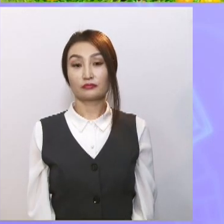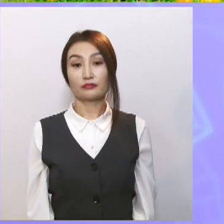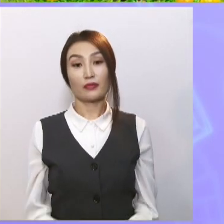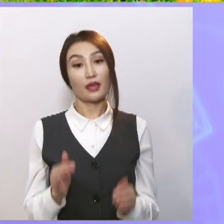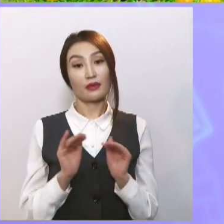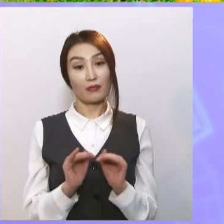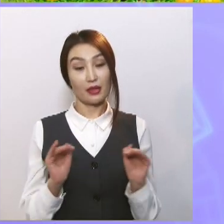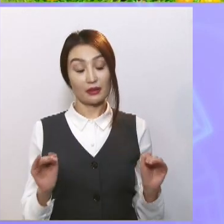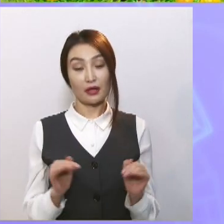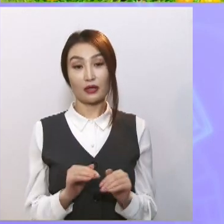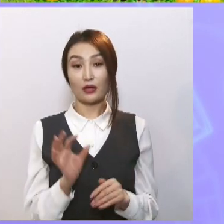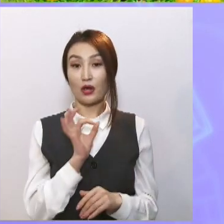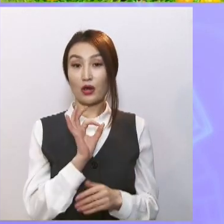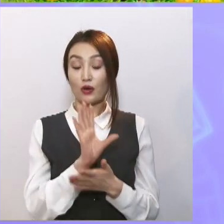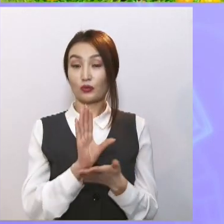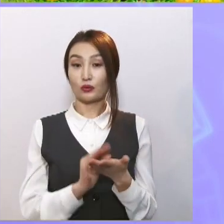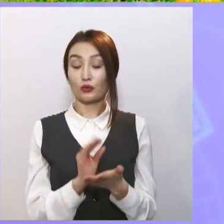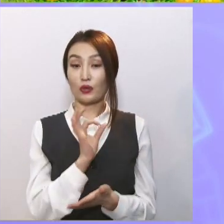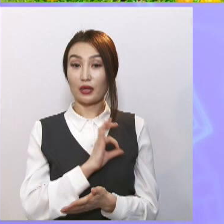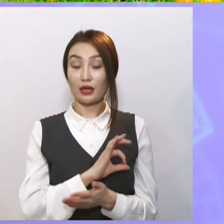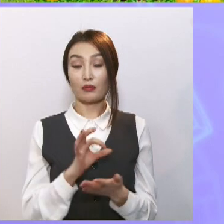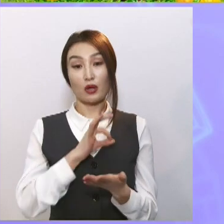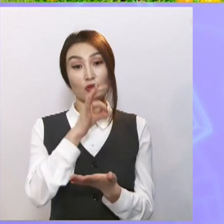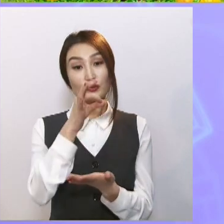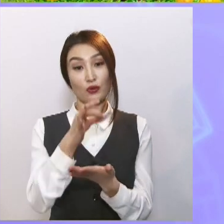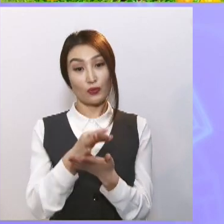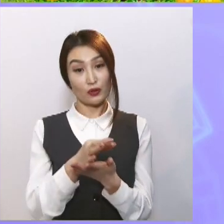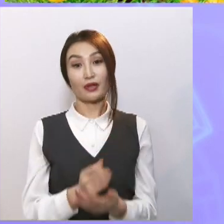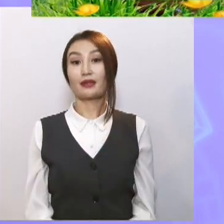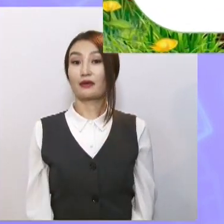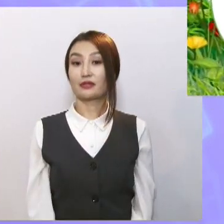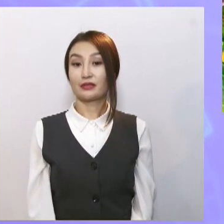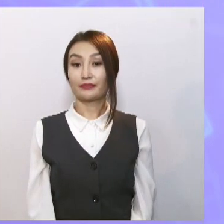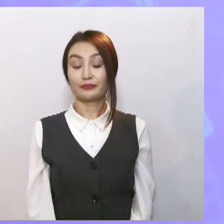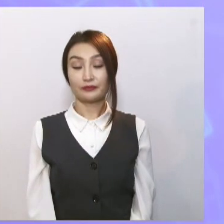Кана балдар, үлгүгө таянып, жоопторубузду айтабыз.